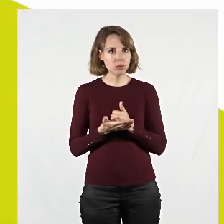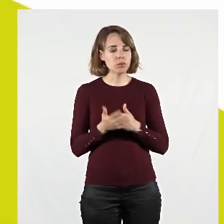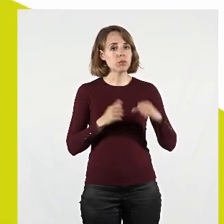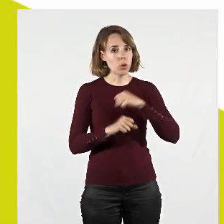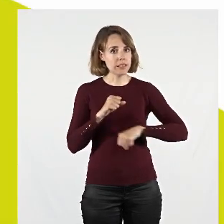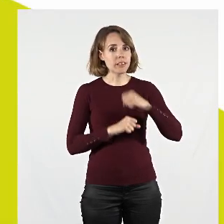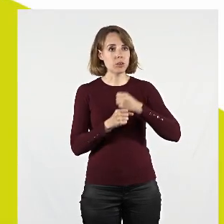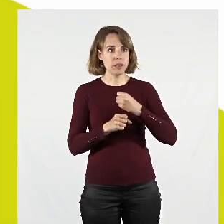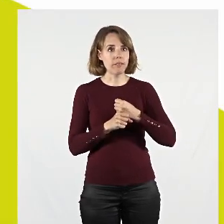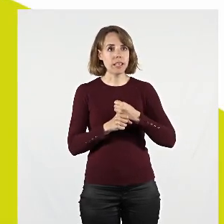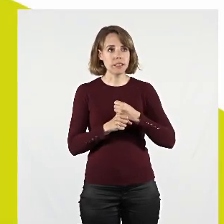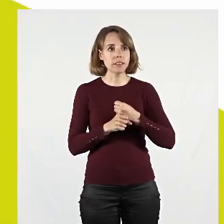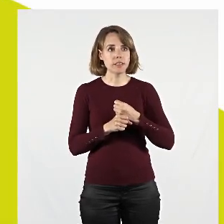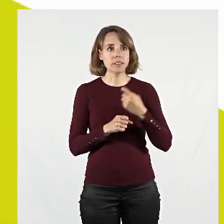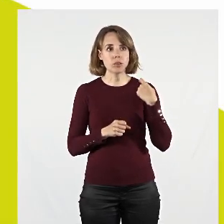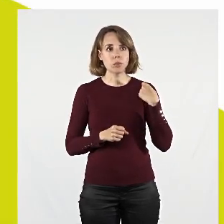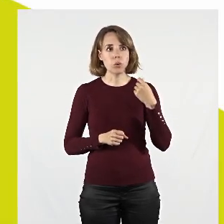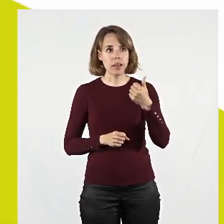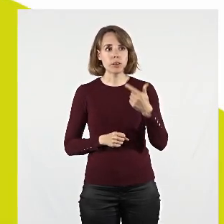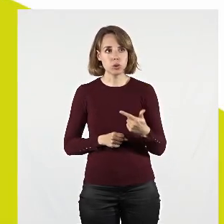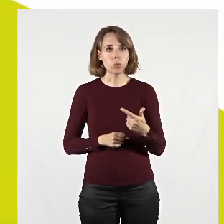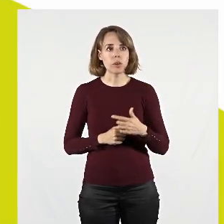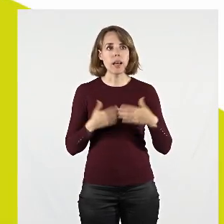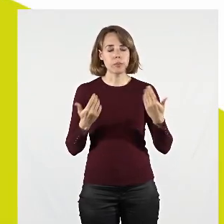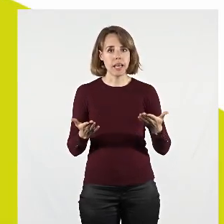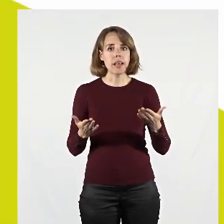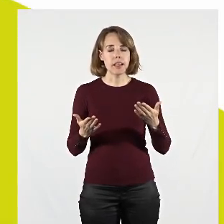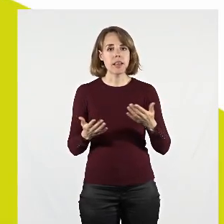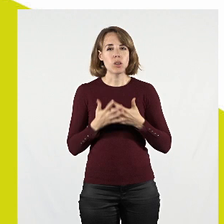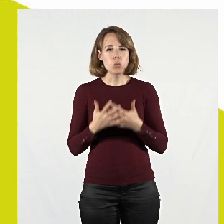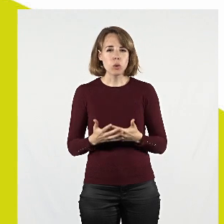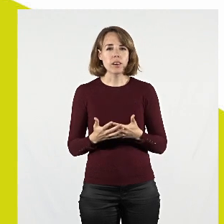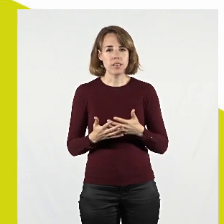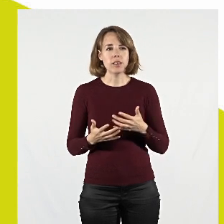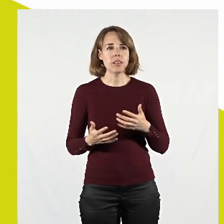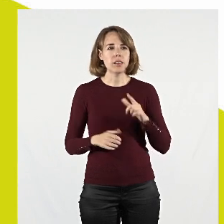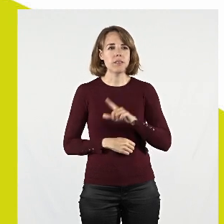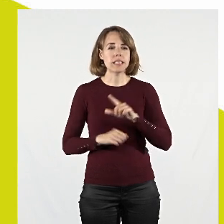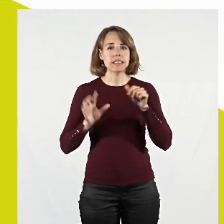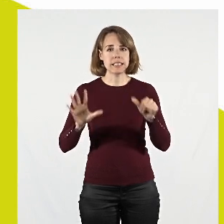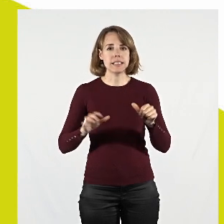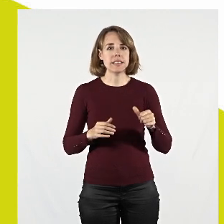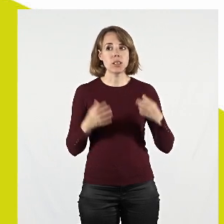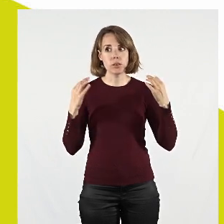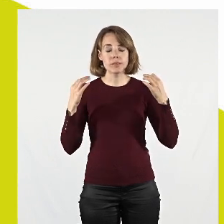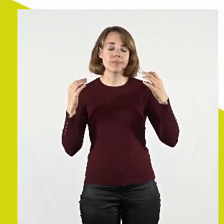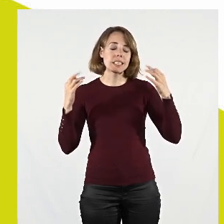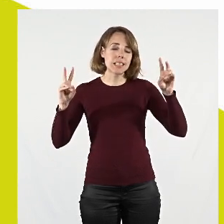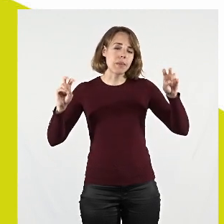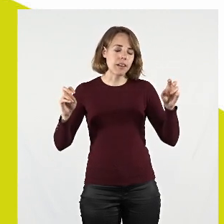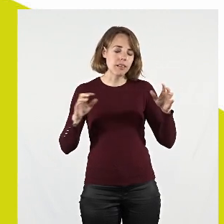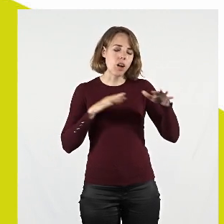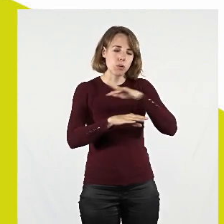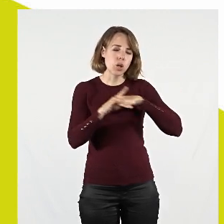arrive en deuxième. La pénibilité, c'est 26%, le climat de travail, 17%. Donc on voit que ce sont des sujets